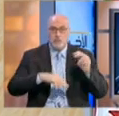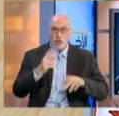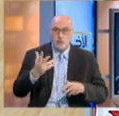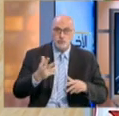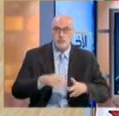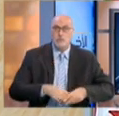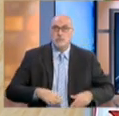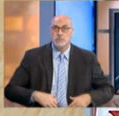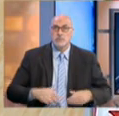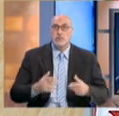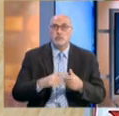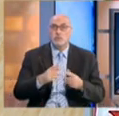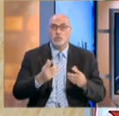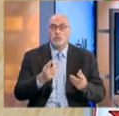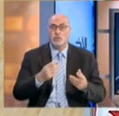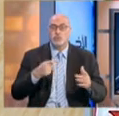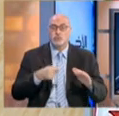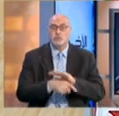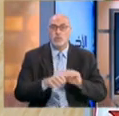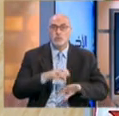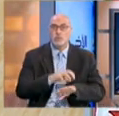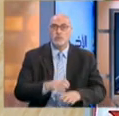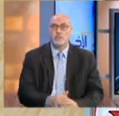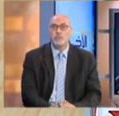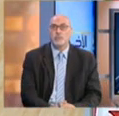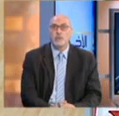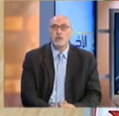مستوى ميزانية الولاية، كذلك إنشاء